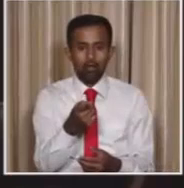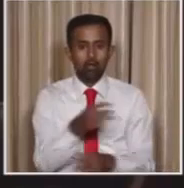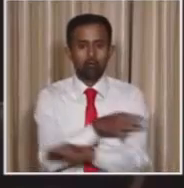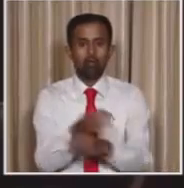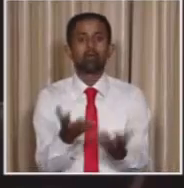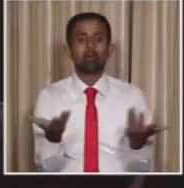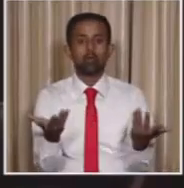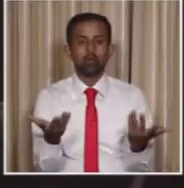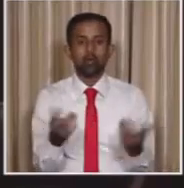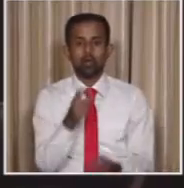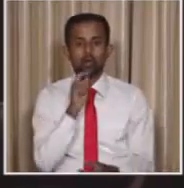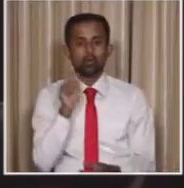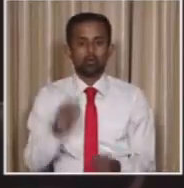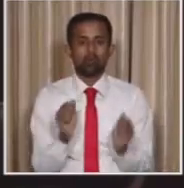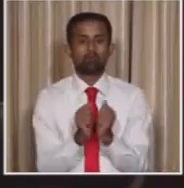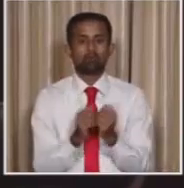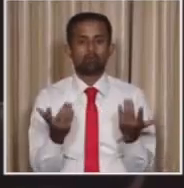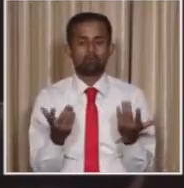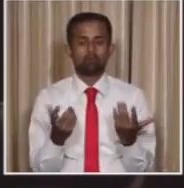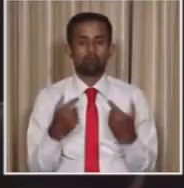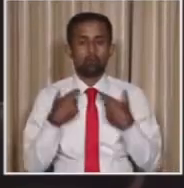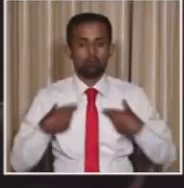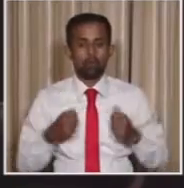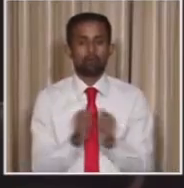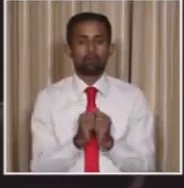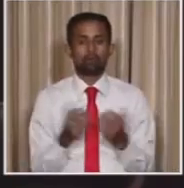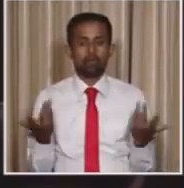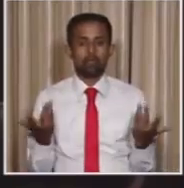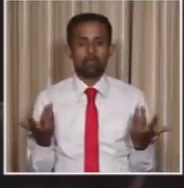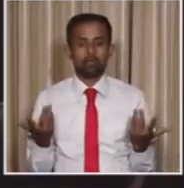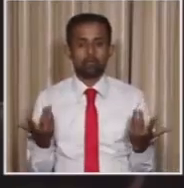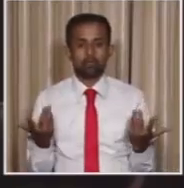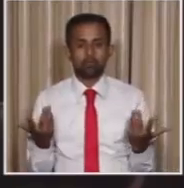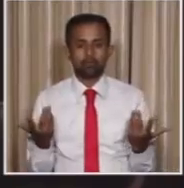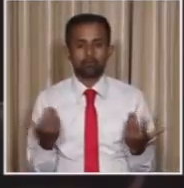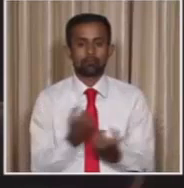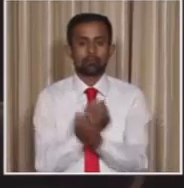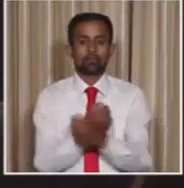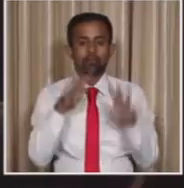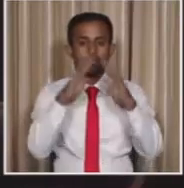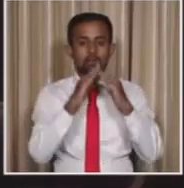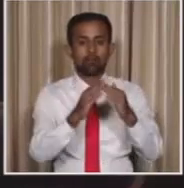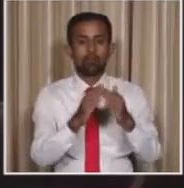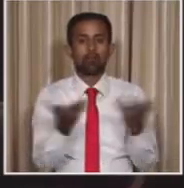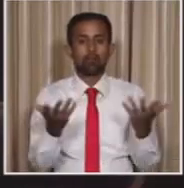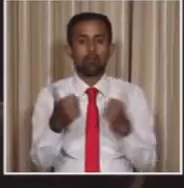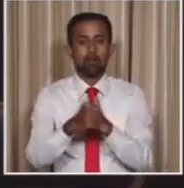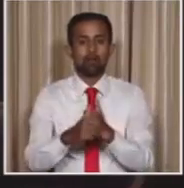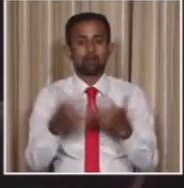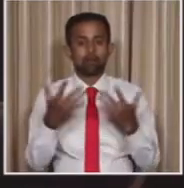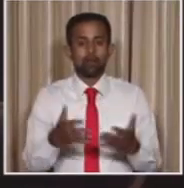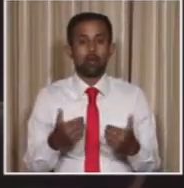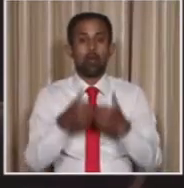කොහෙද තියෙන්නේ නඩුකාරොන්ට වැඩ නැති වෙනවා පොක්නස්ලට වැඩ නැති වෙනවා ඈ හිරගෙවල් කොහෙද තියෙන්නේ හිරගෙවල් හදලා ඉවර කරන්න වෙනවා